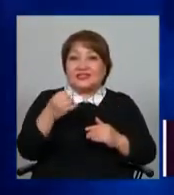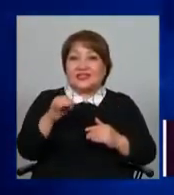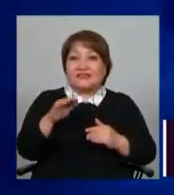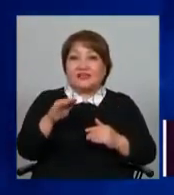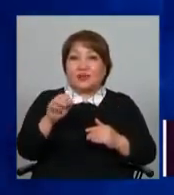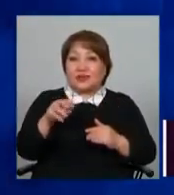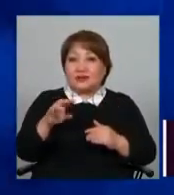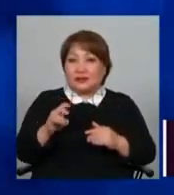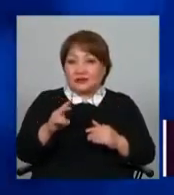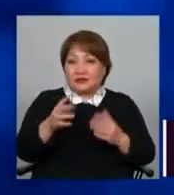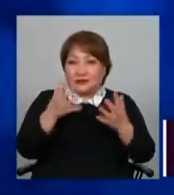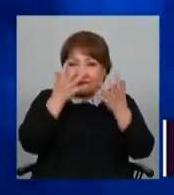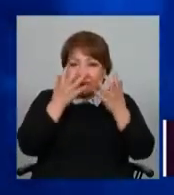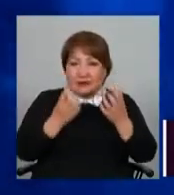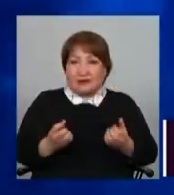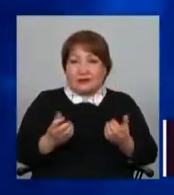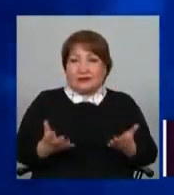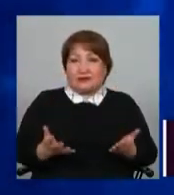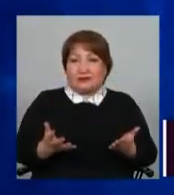Қараңғы.